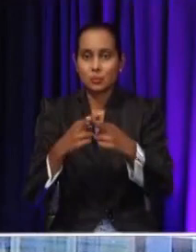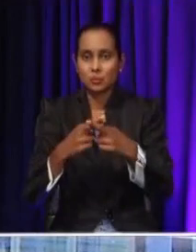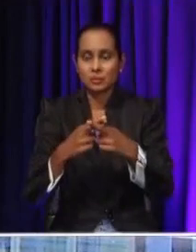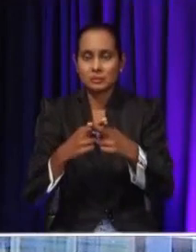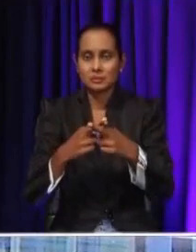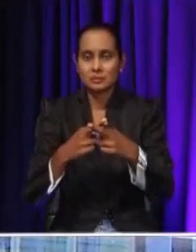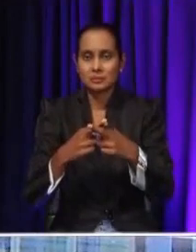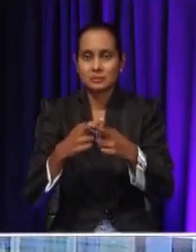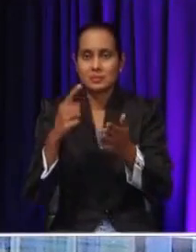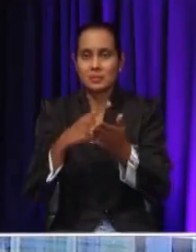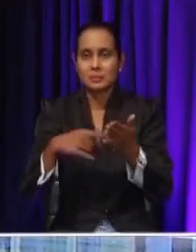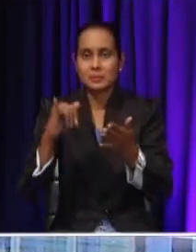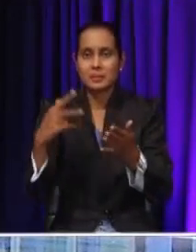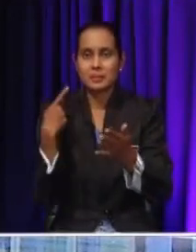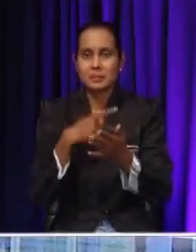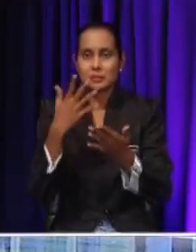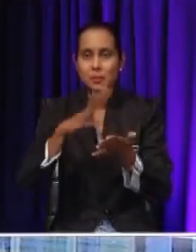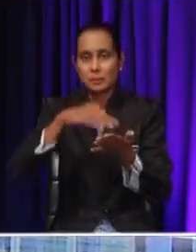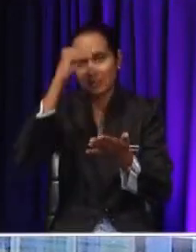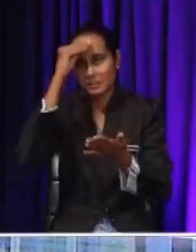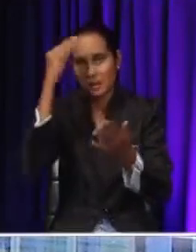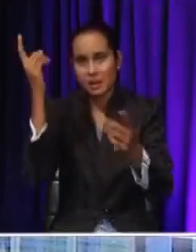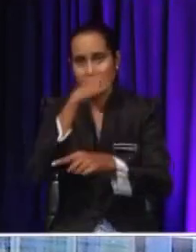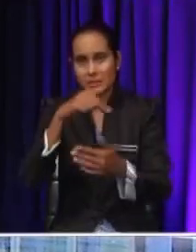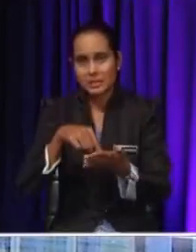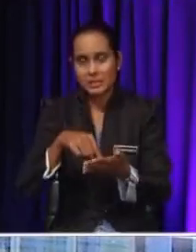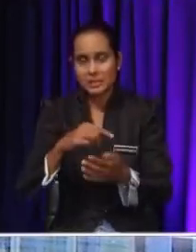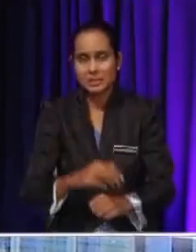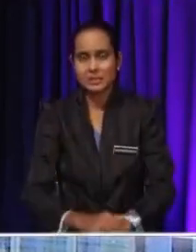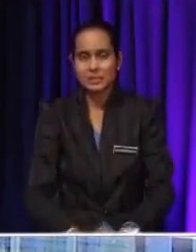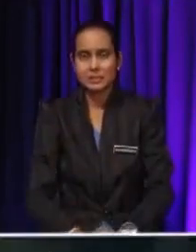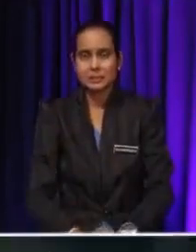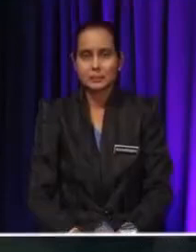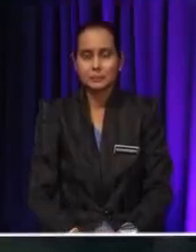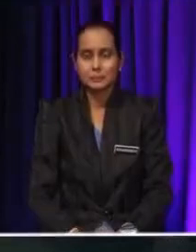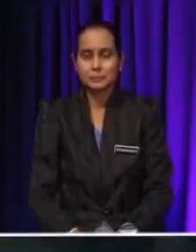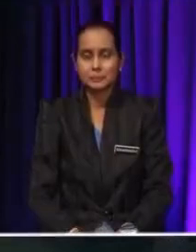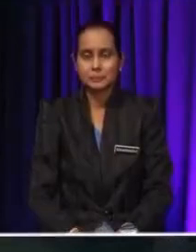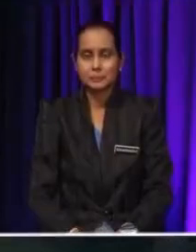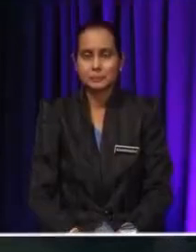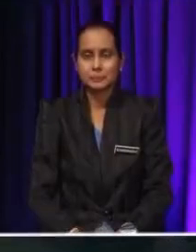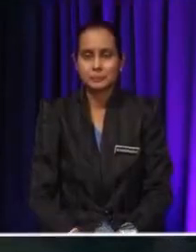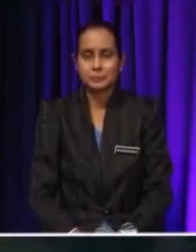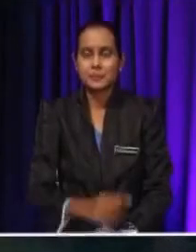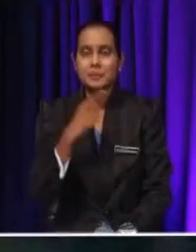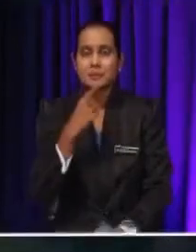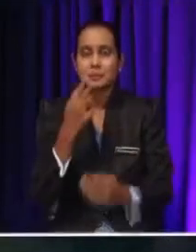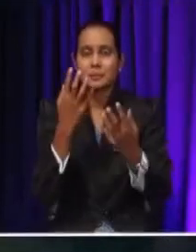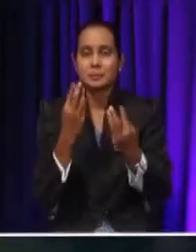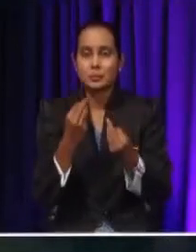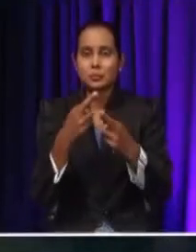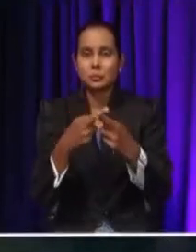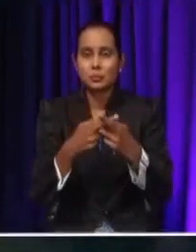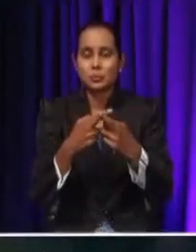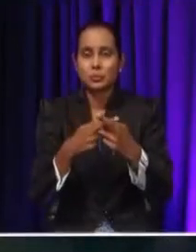mengenai apa yang kita sudah pelajari kali ini sebelum saya merumuskan yaitu anak murid saya siapa anak rumuskan siapa